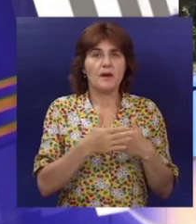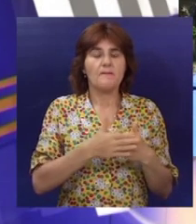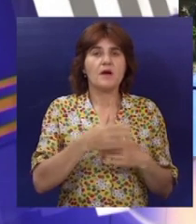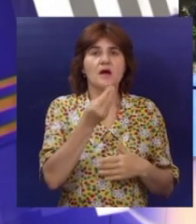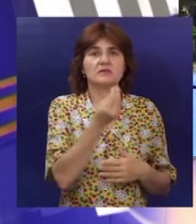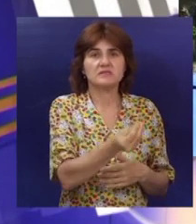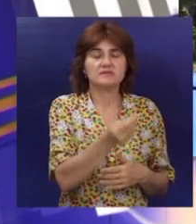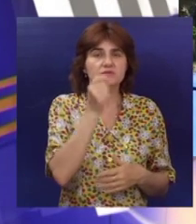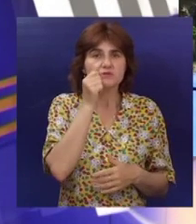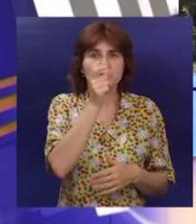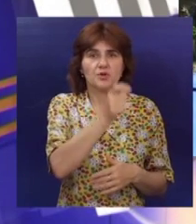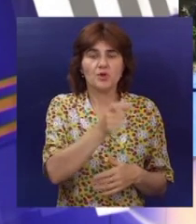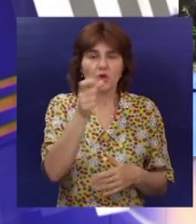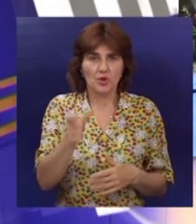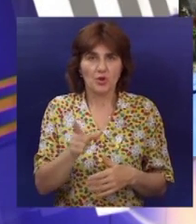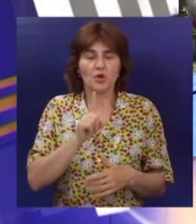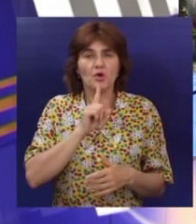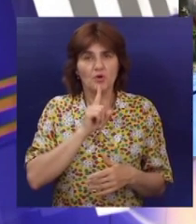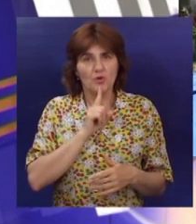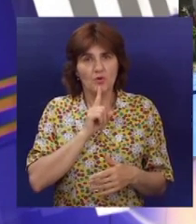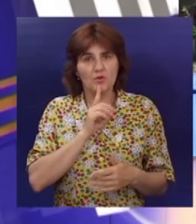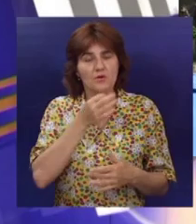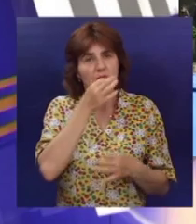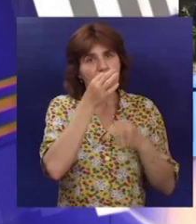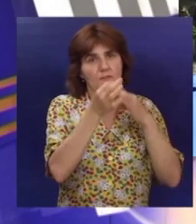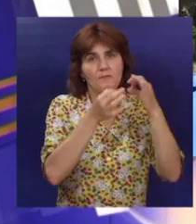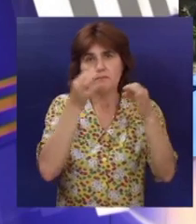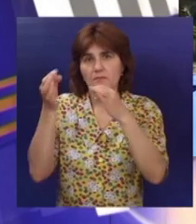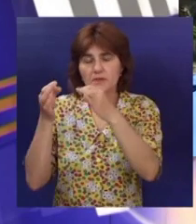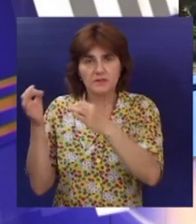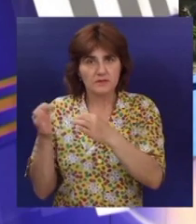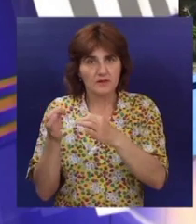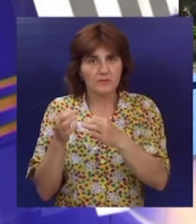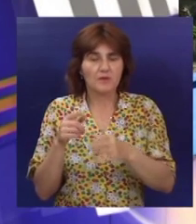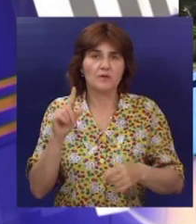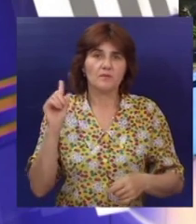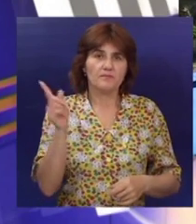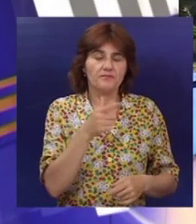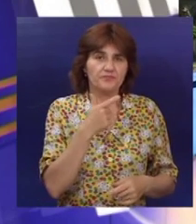Srbije, koji, ako bi vršili anketiranje, imali bi